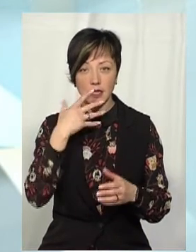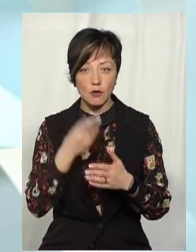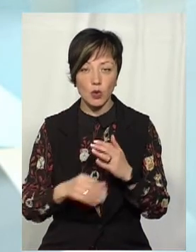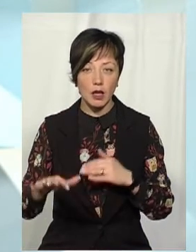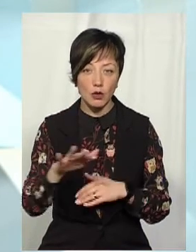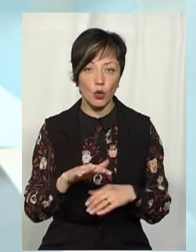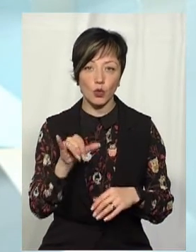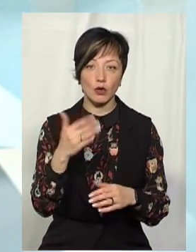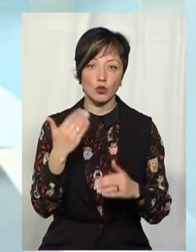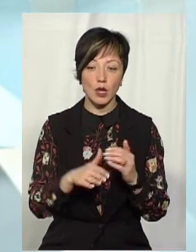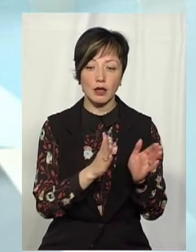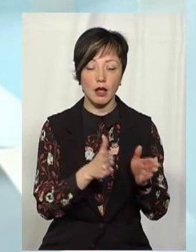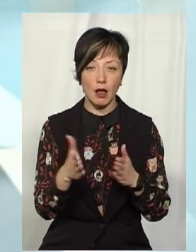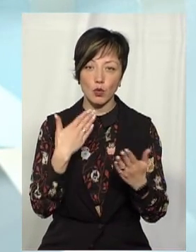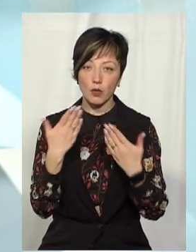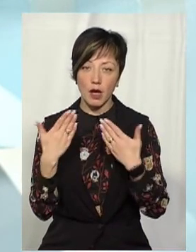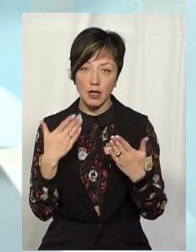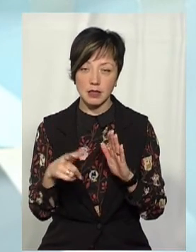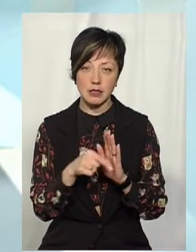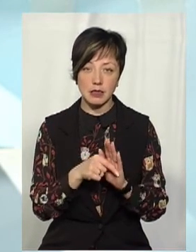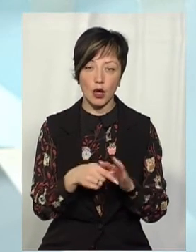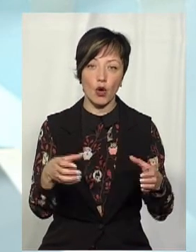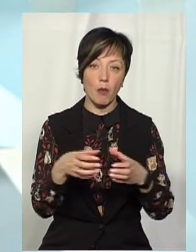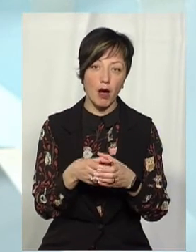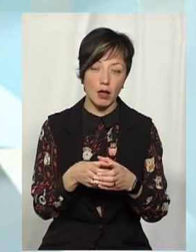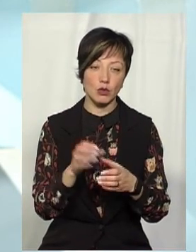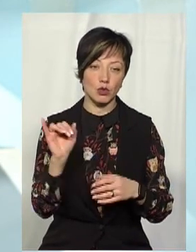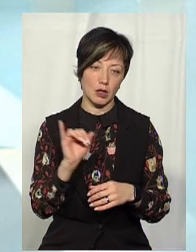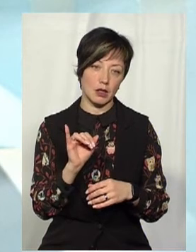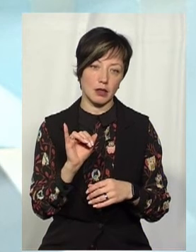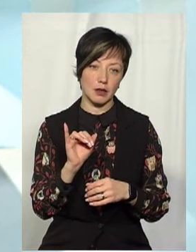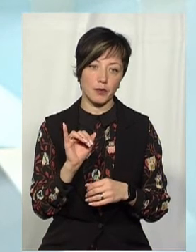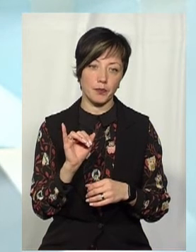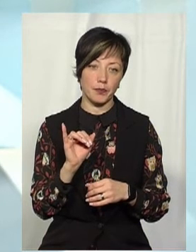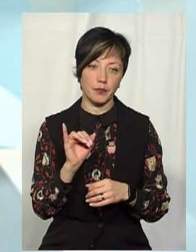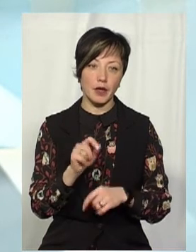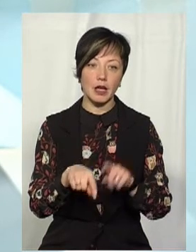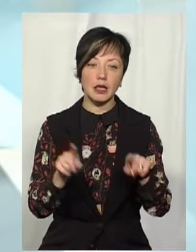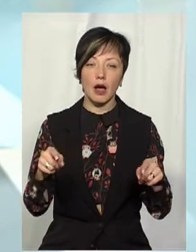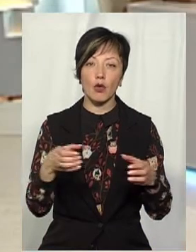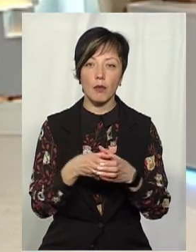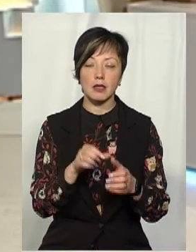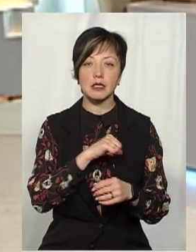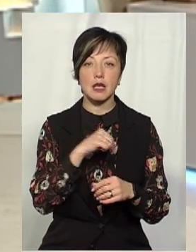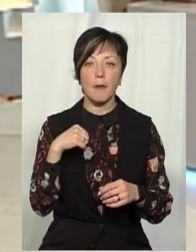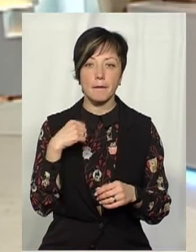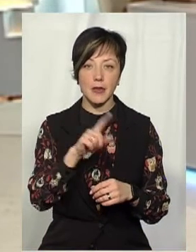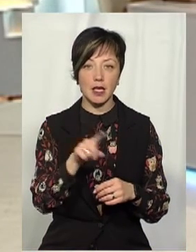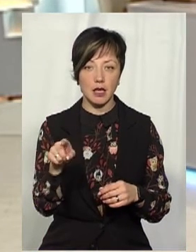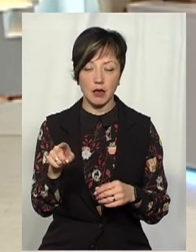територію, в них була вже налагоджена комунікація, там, скажімо, з громадою, і деякі громади самі